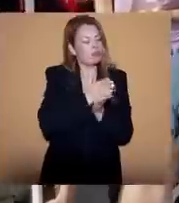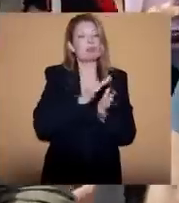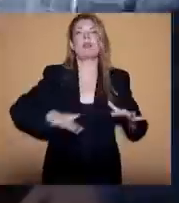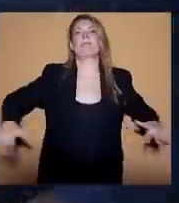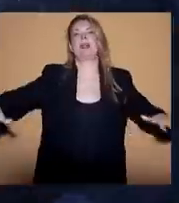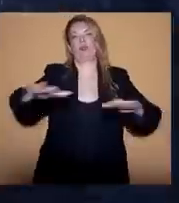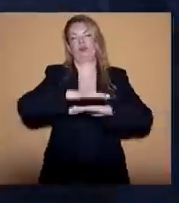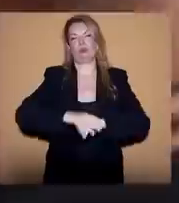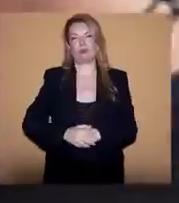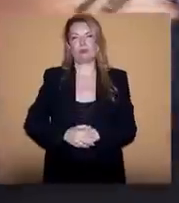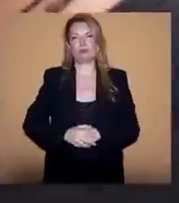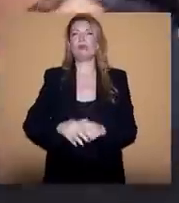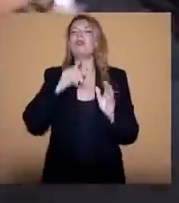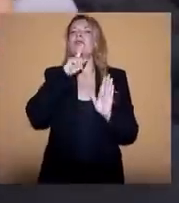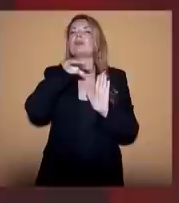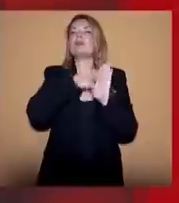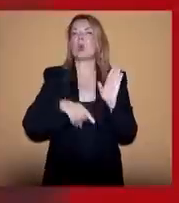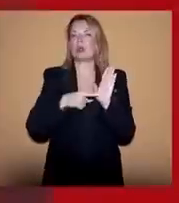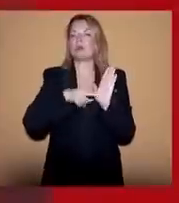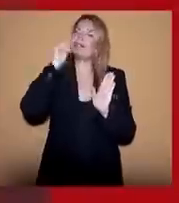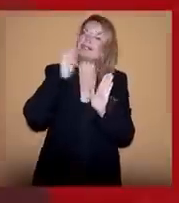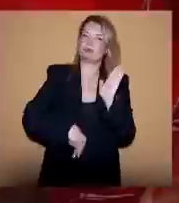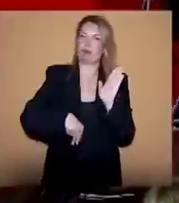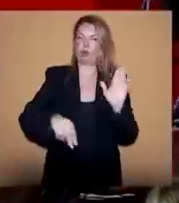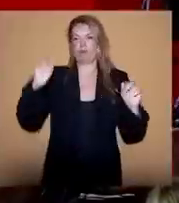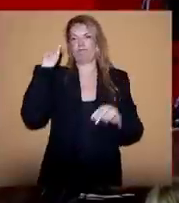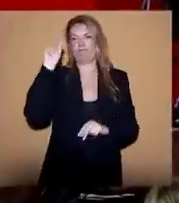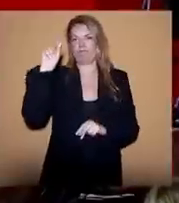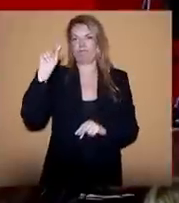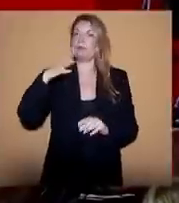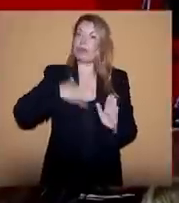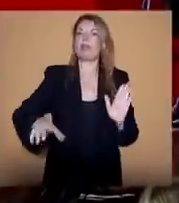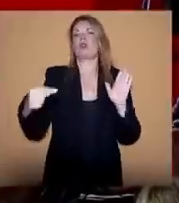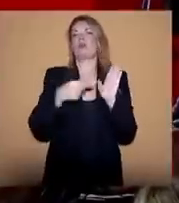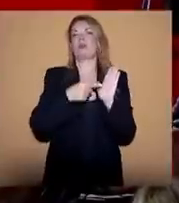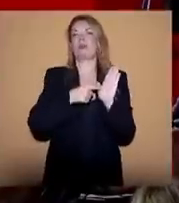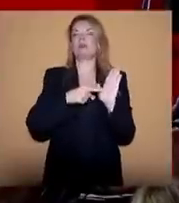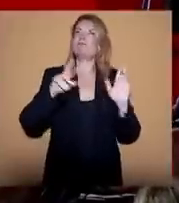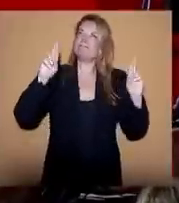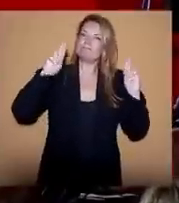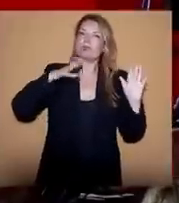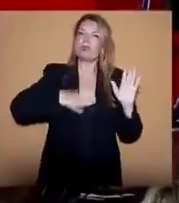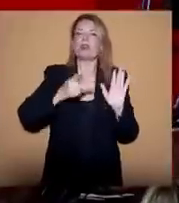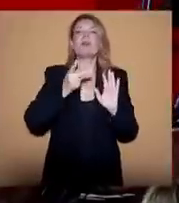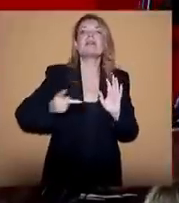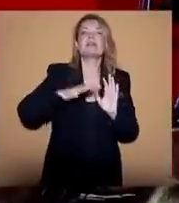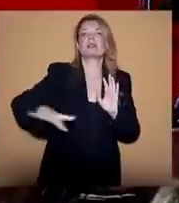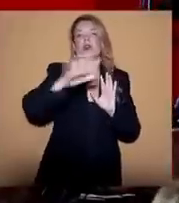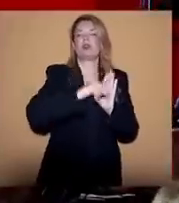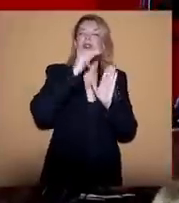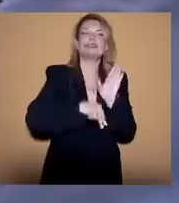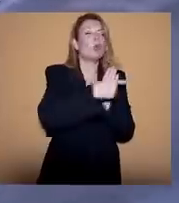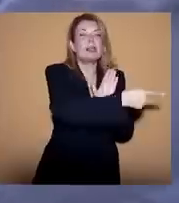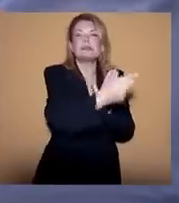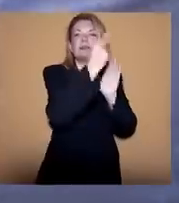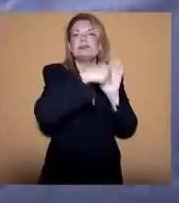Το συμβόλαιο αλλαγής θέλουμε να είναι και είναι συμβόλαιο με την κοινωνία. Την